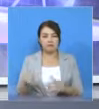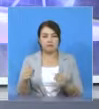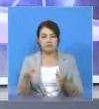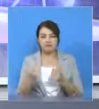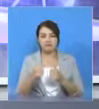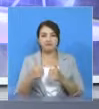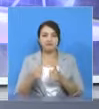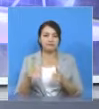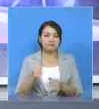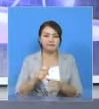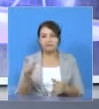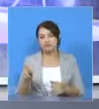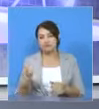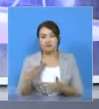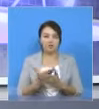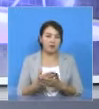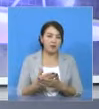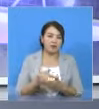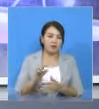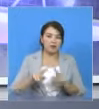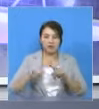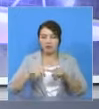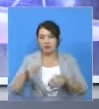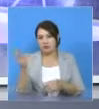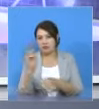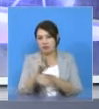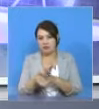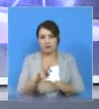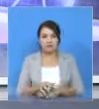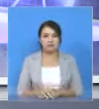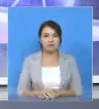ğalımnıñ jaqındarınan bölek özge aymaqtardağı jora joldastarı da keldi.